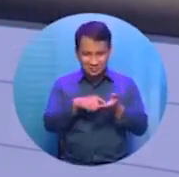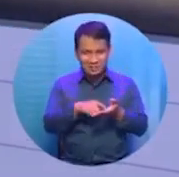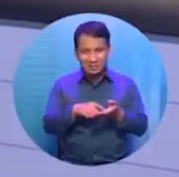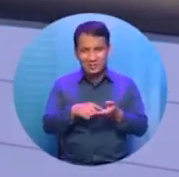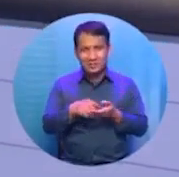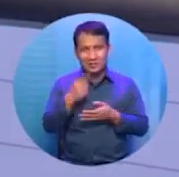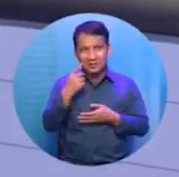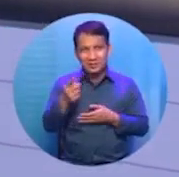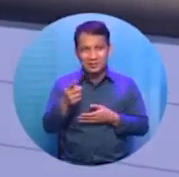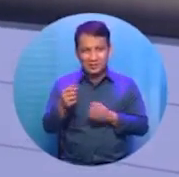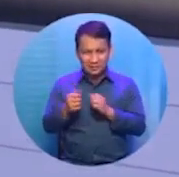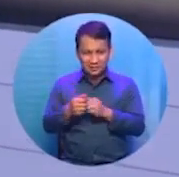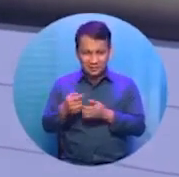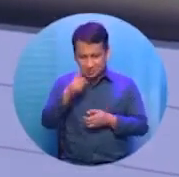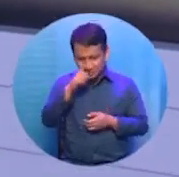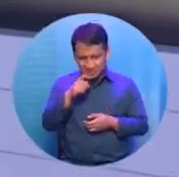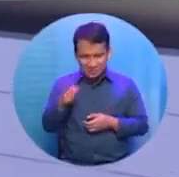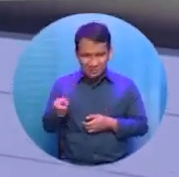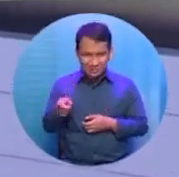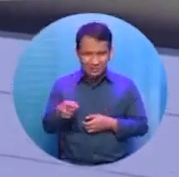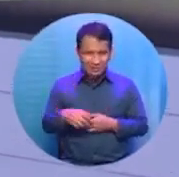number. Nandiyan si baby. Ilang taos si baby?